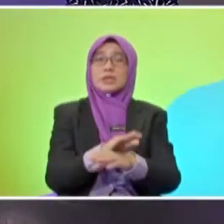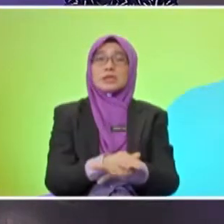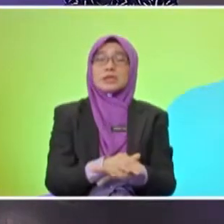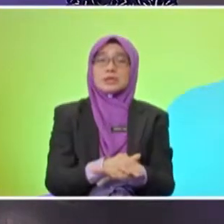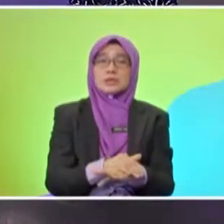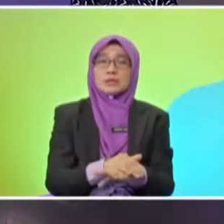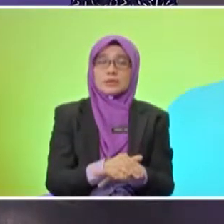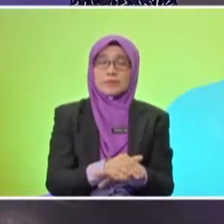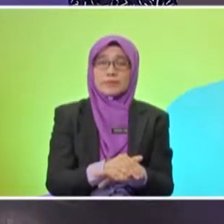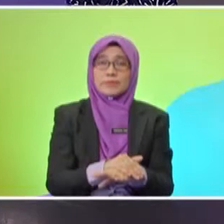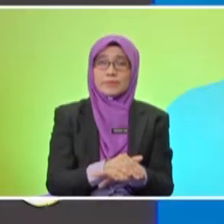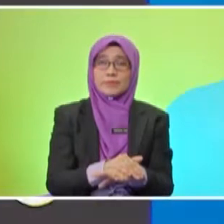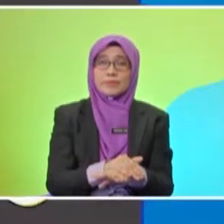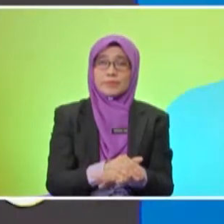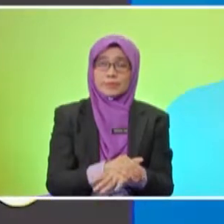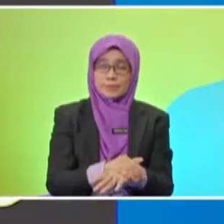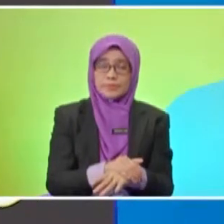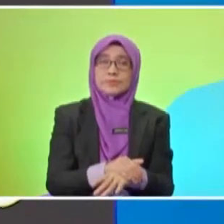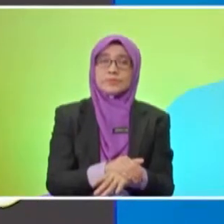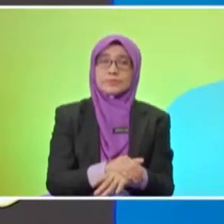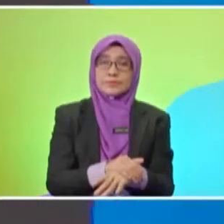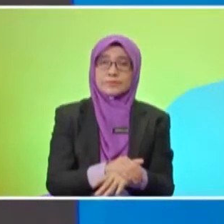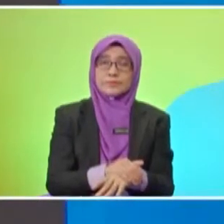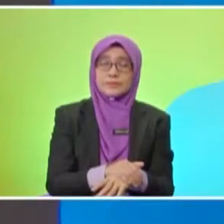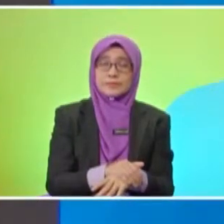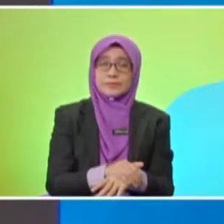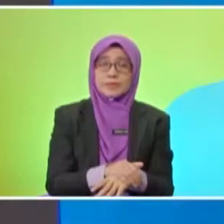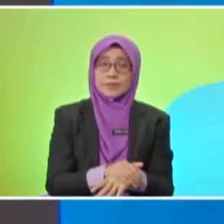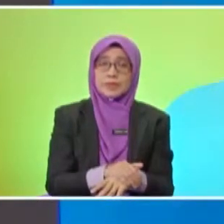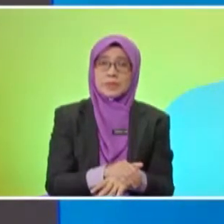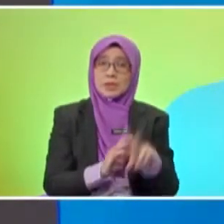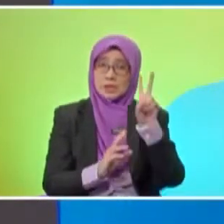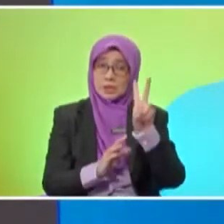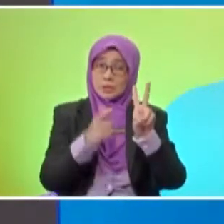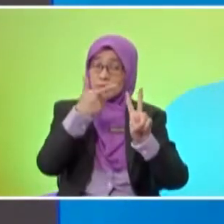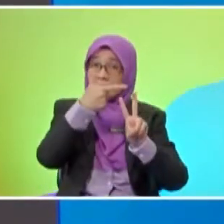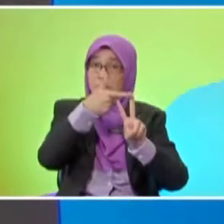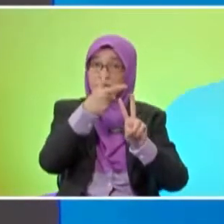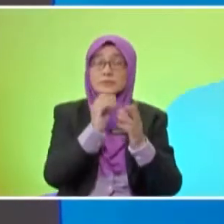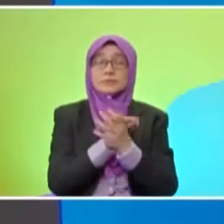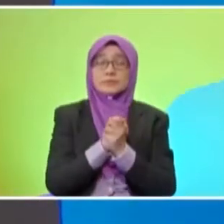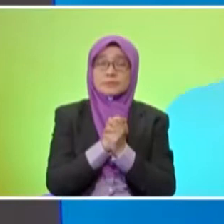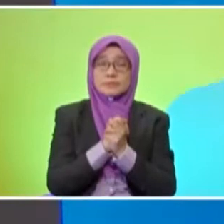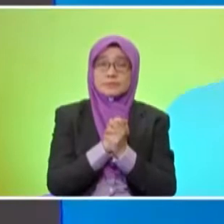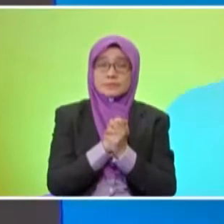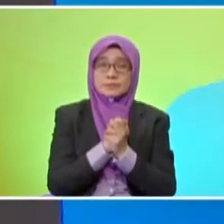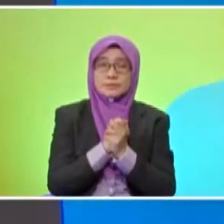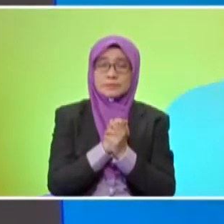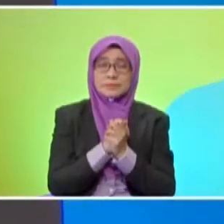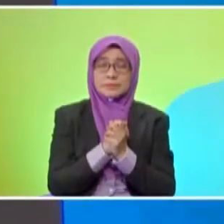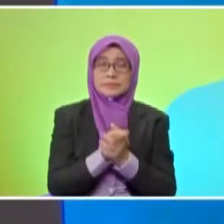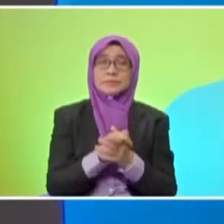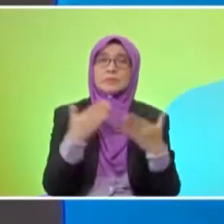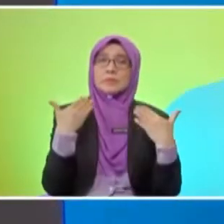pertama makanan boci oke yang kedua tuh yang kedua kalaupun tebel